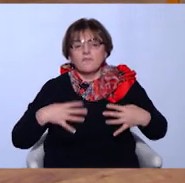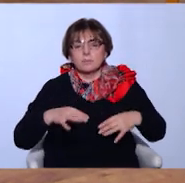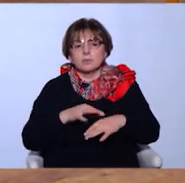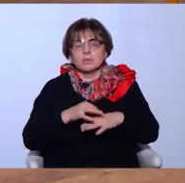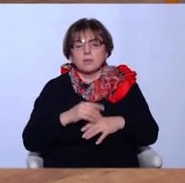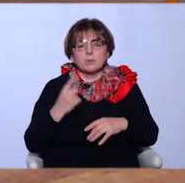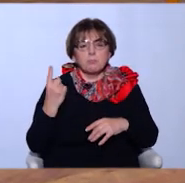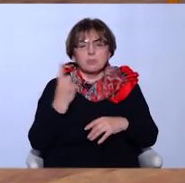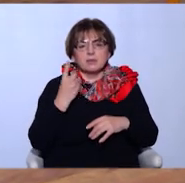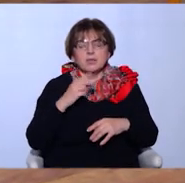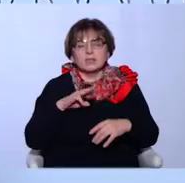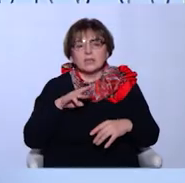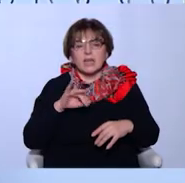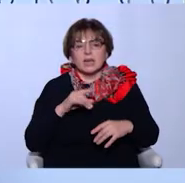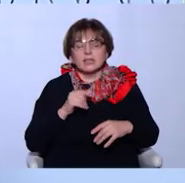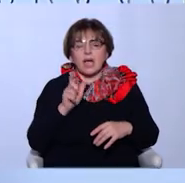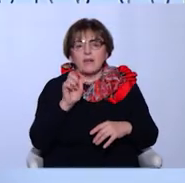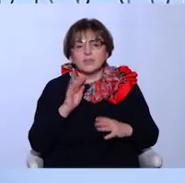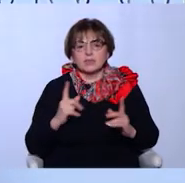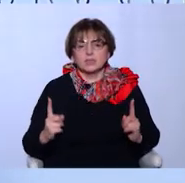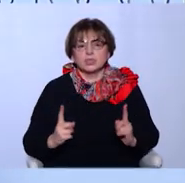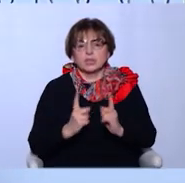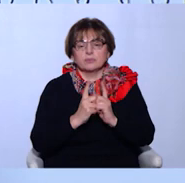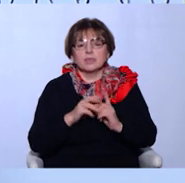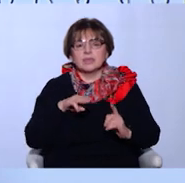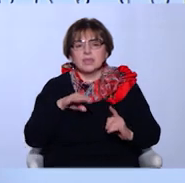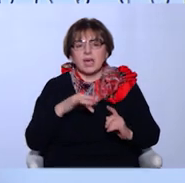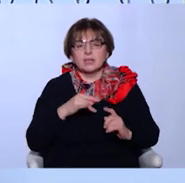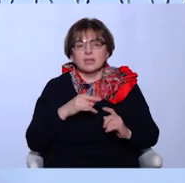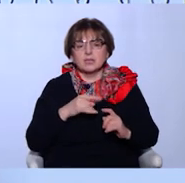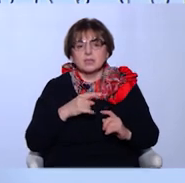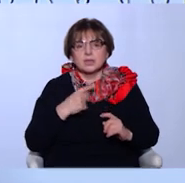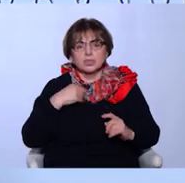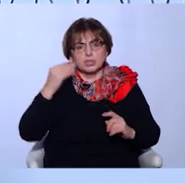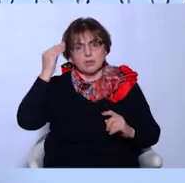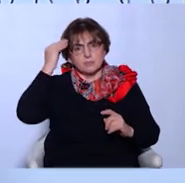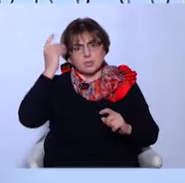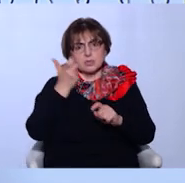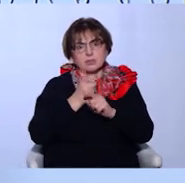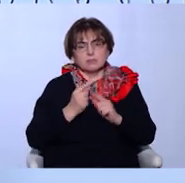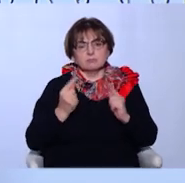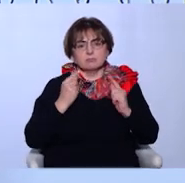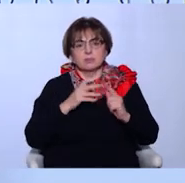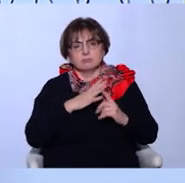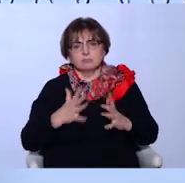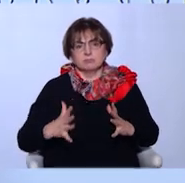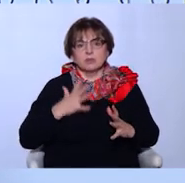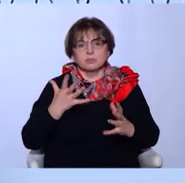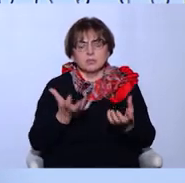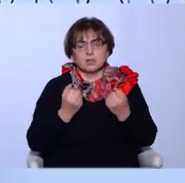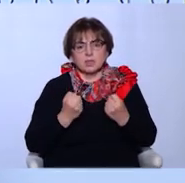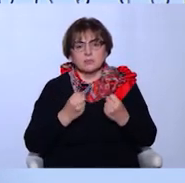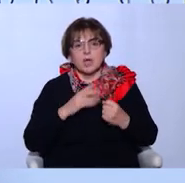როდესაც პირველად ტარიელი და ავთანდილი ხვდებიან ერთმანეთს და ტარიელი ჩემი აზრით უზარმაზარ მსხვერპლს იღებს,